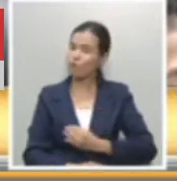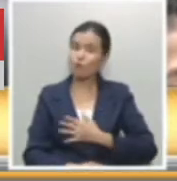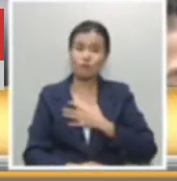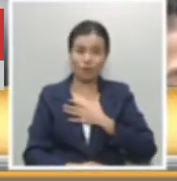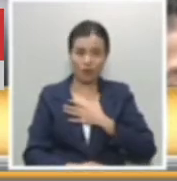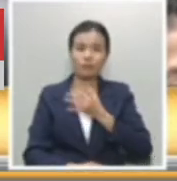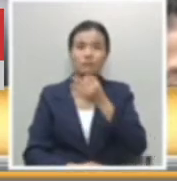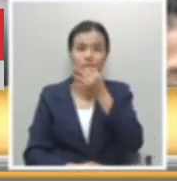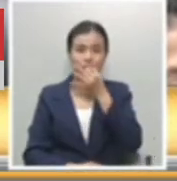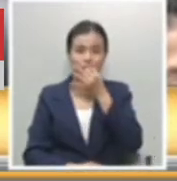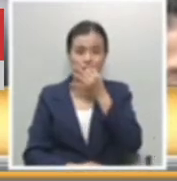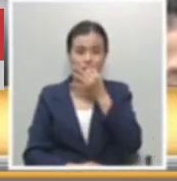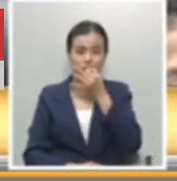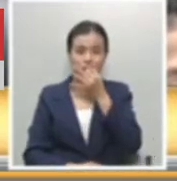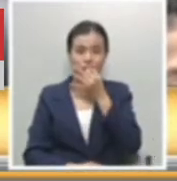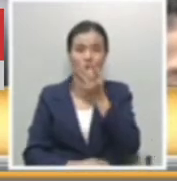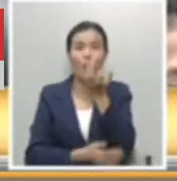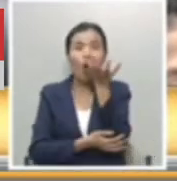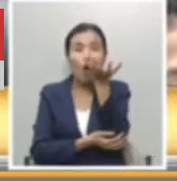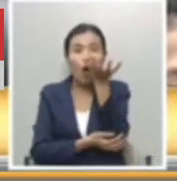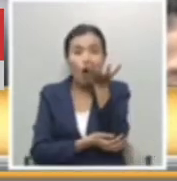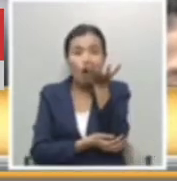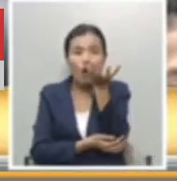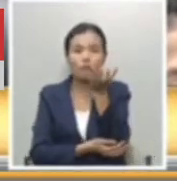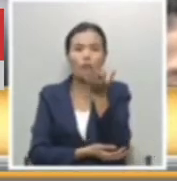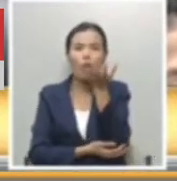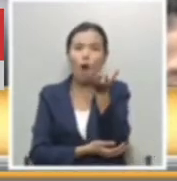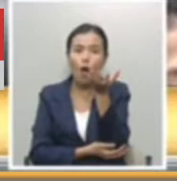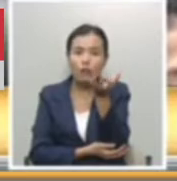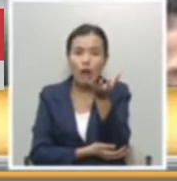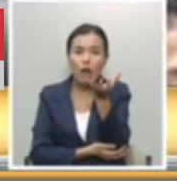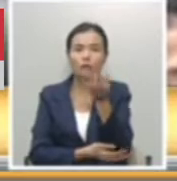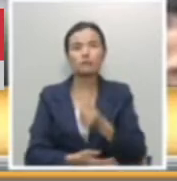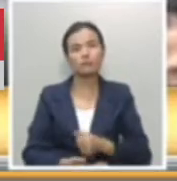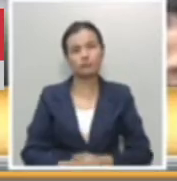ขาเรียกว่าอาชีพวันนี้พกครับอาชีพขอทาน